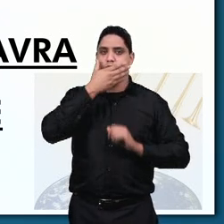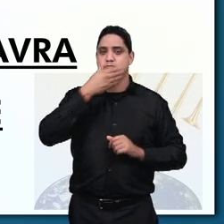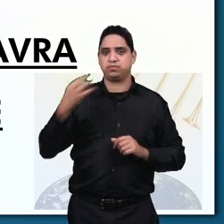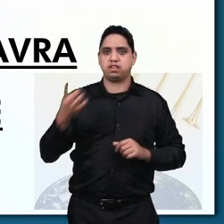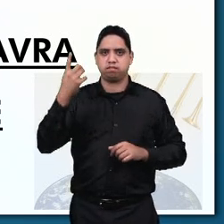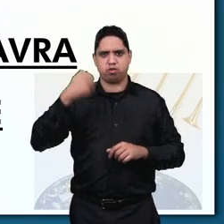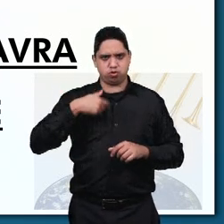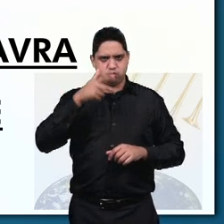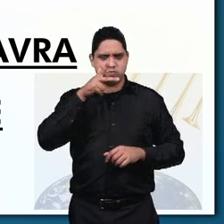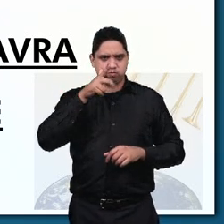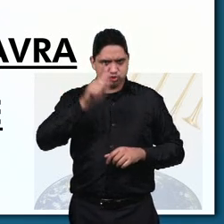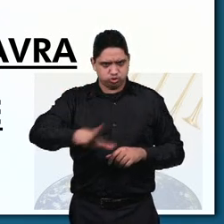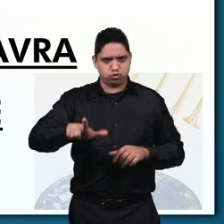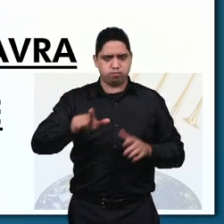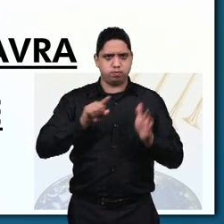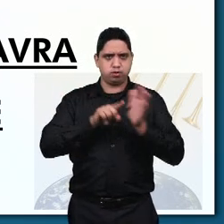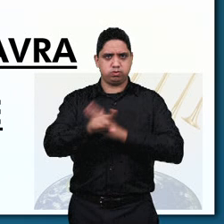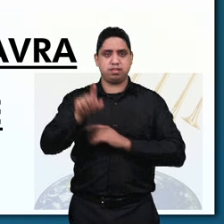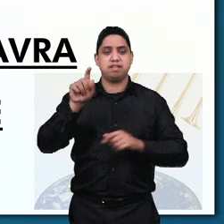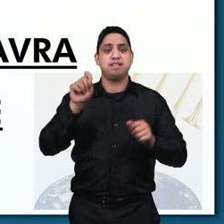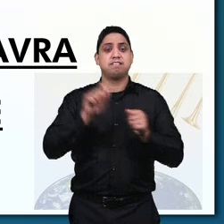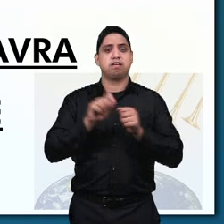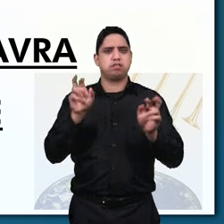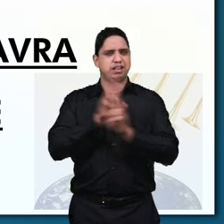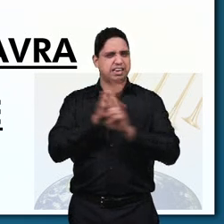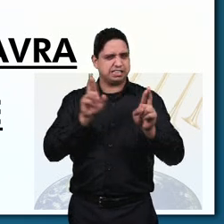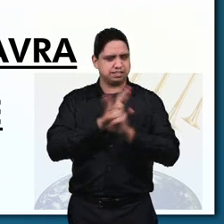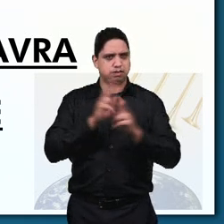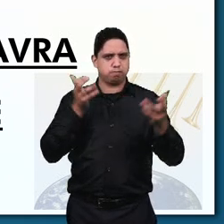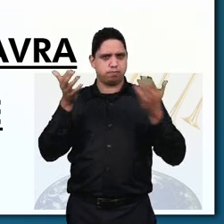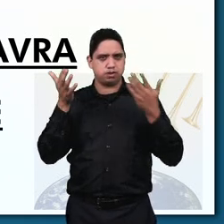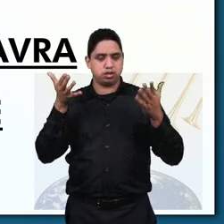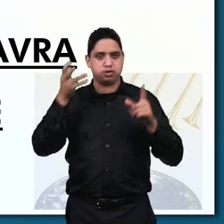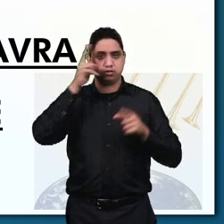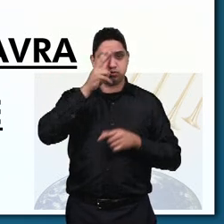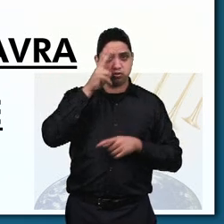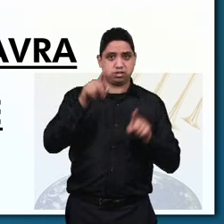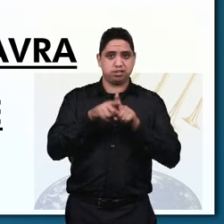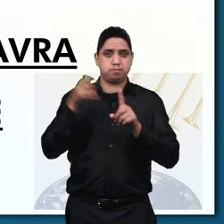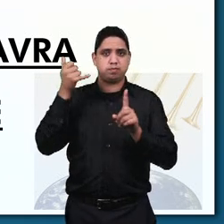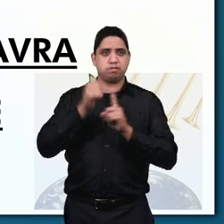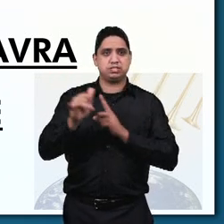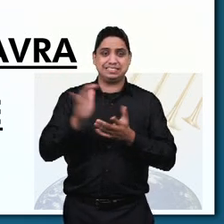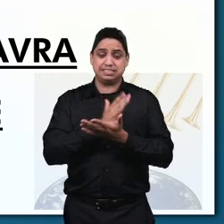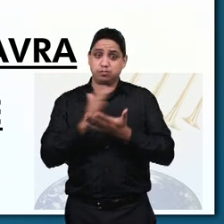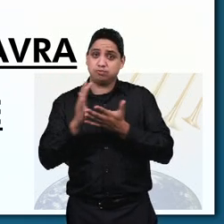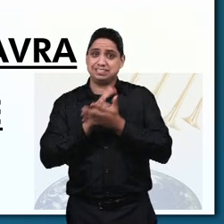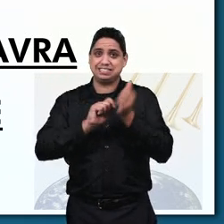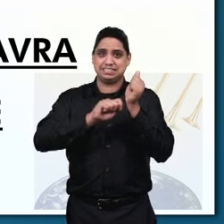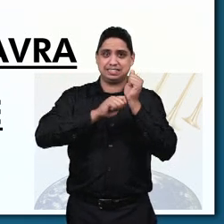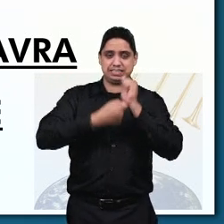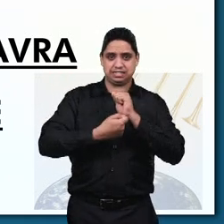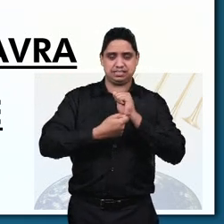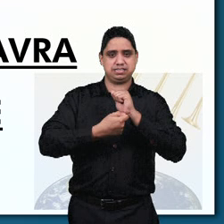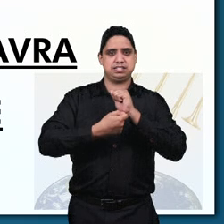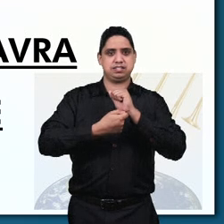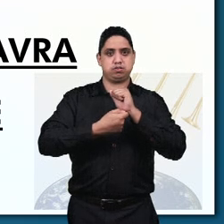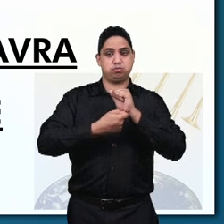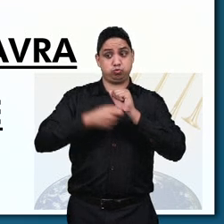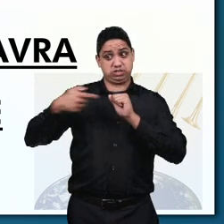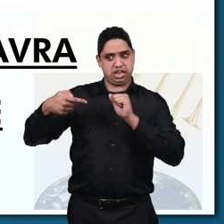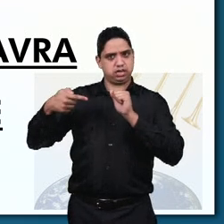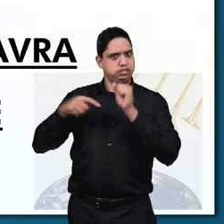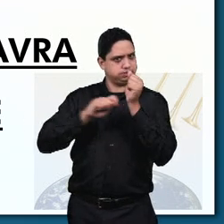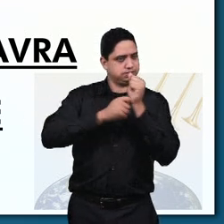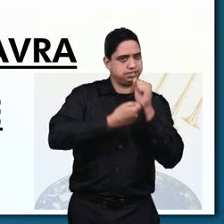un parallèle historique et prophétique de quelques secrets. Les secrets sont ces 7 ici, qui ont caractérisé